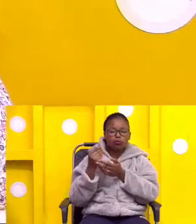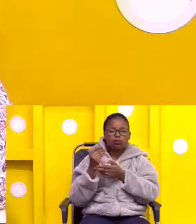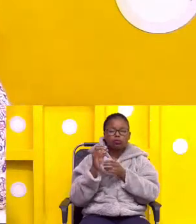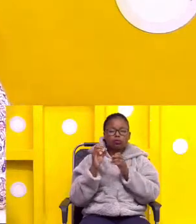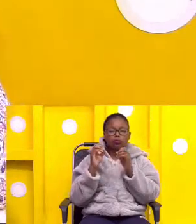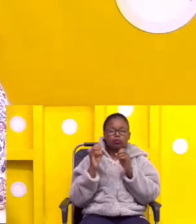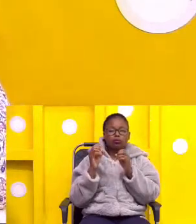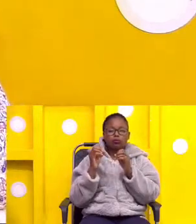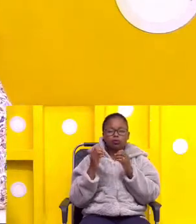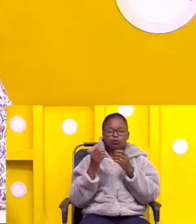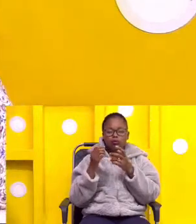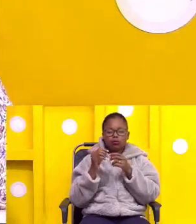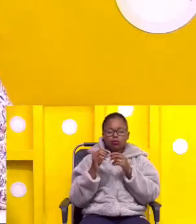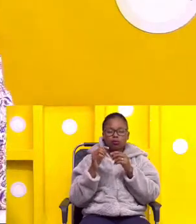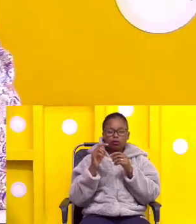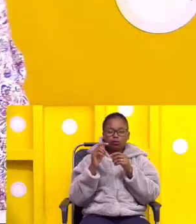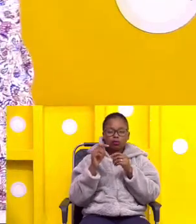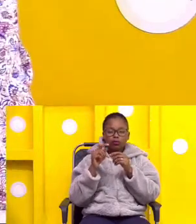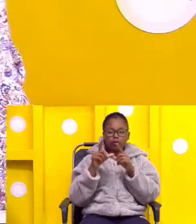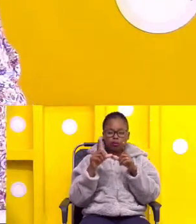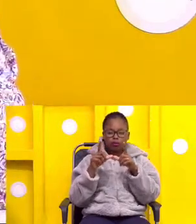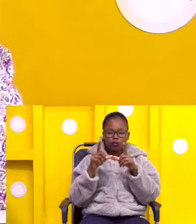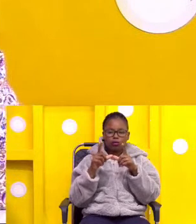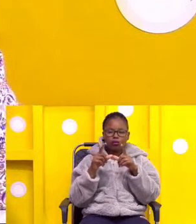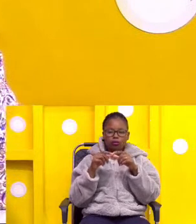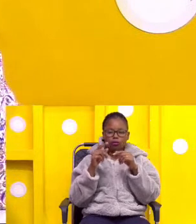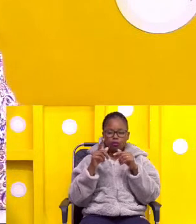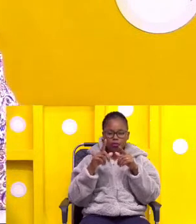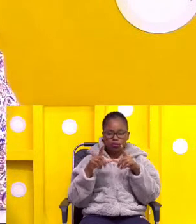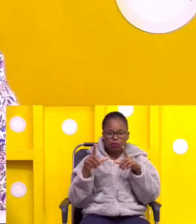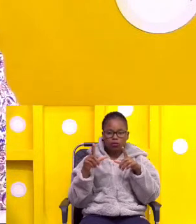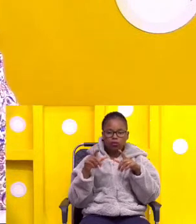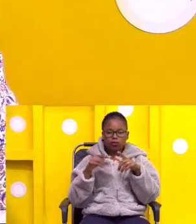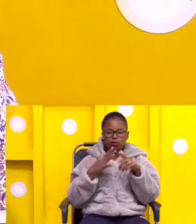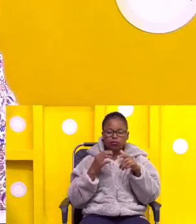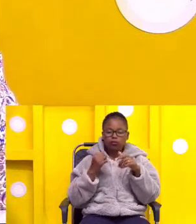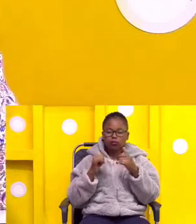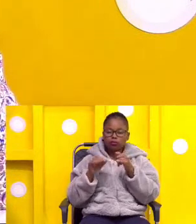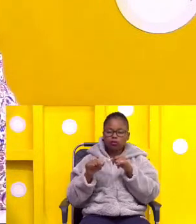ge heta ito di, alia maito nigo dhekelela mara dhekelela.